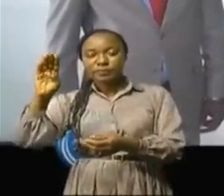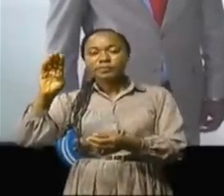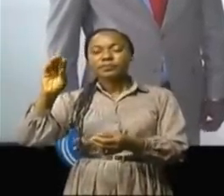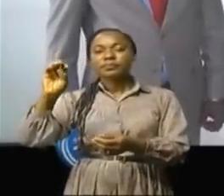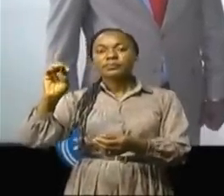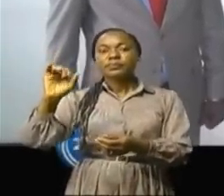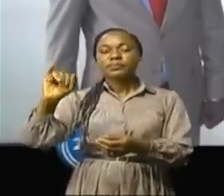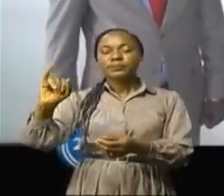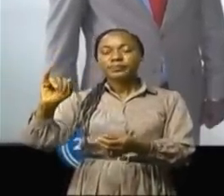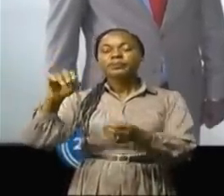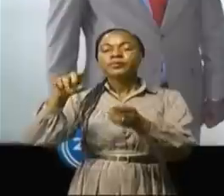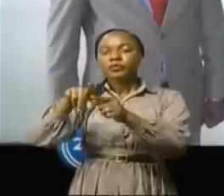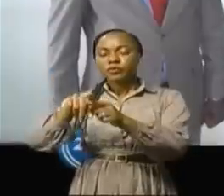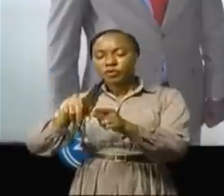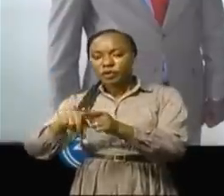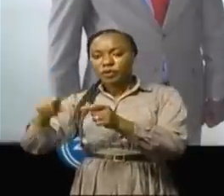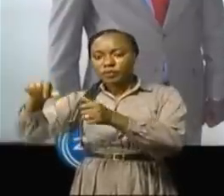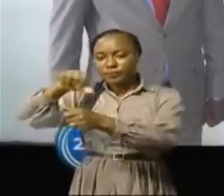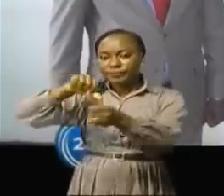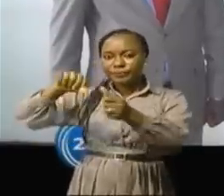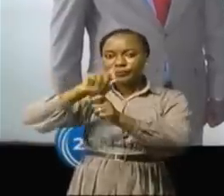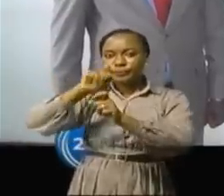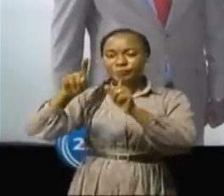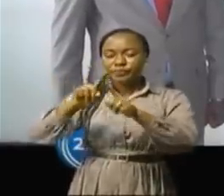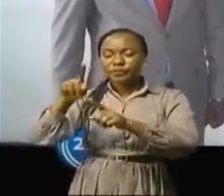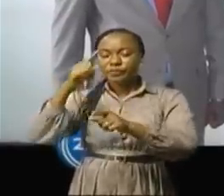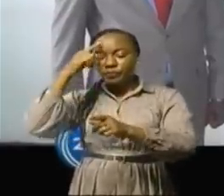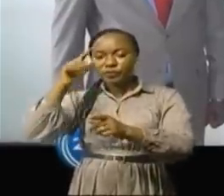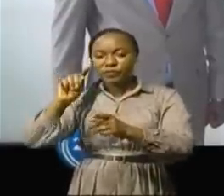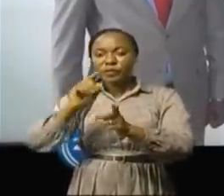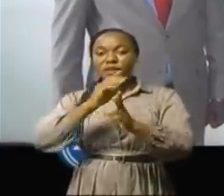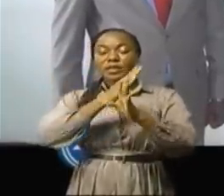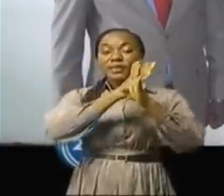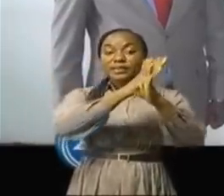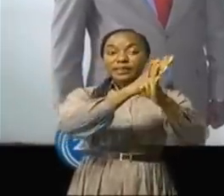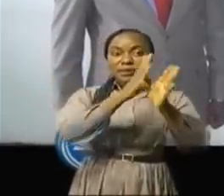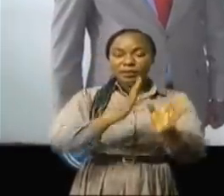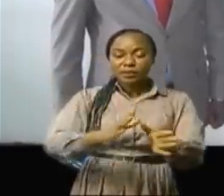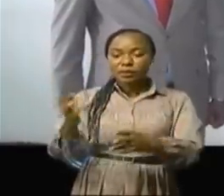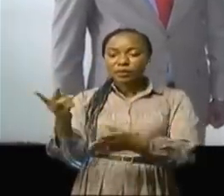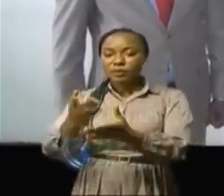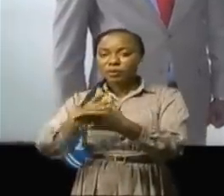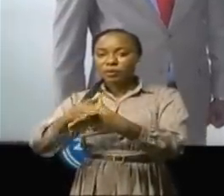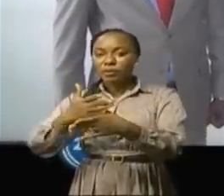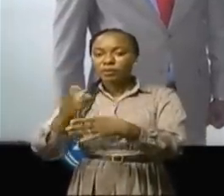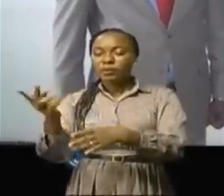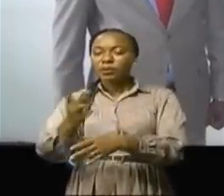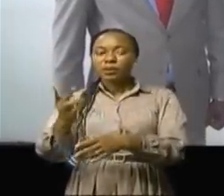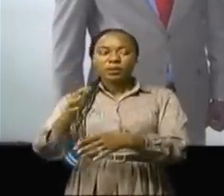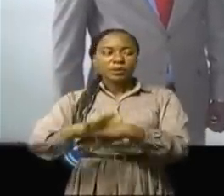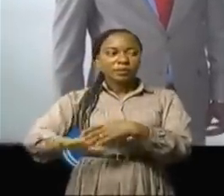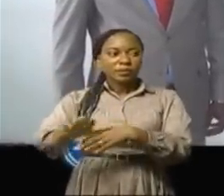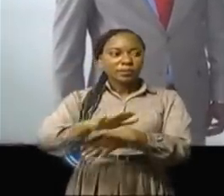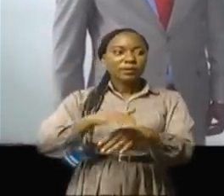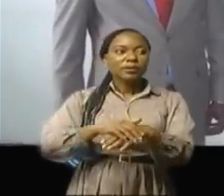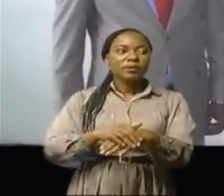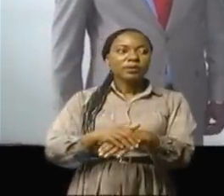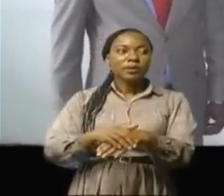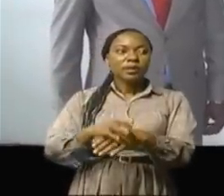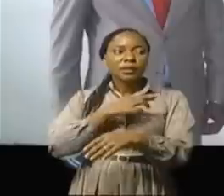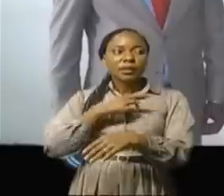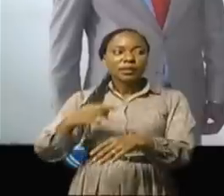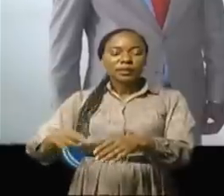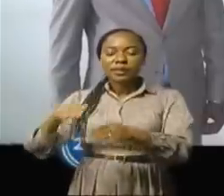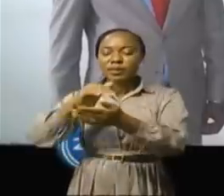liées à la situation sécuritaire entre les deux pays. Et la République centrafricaine se